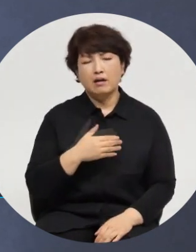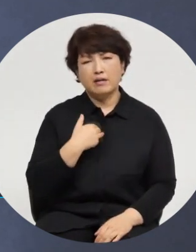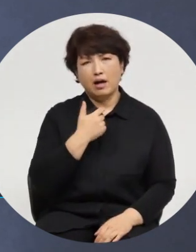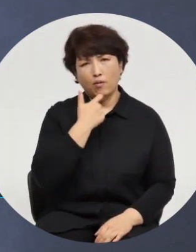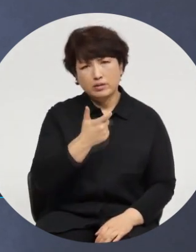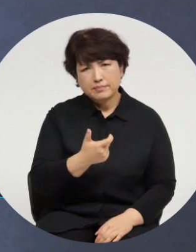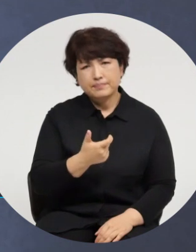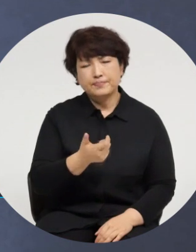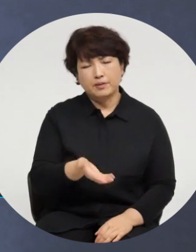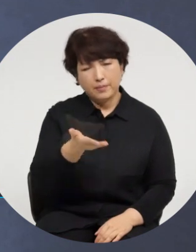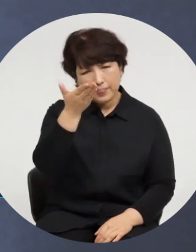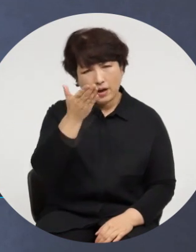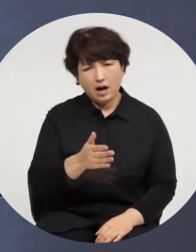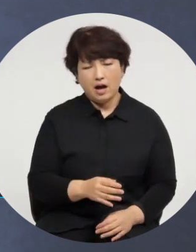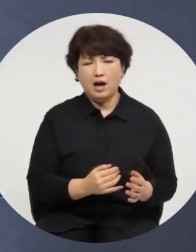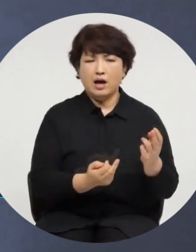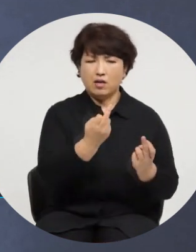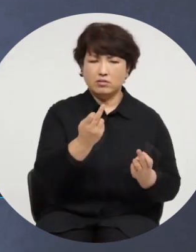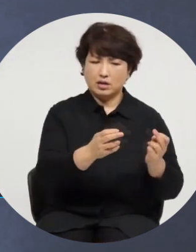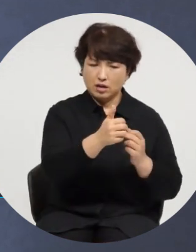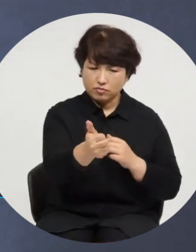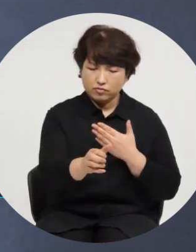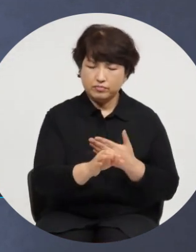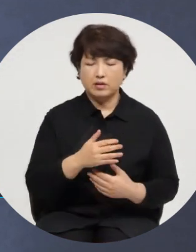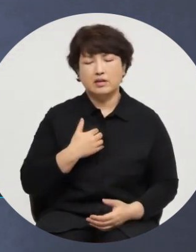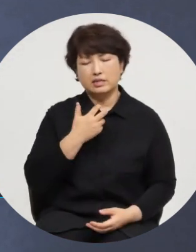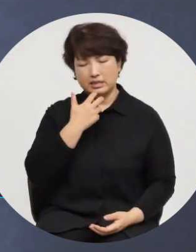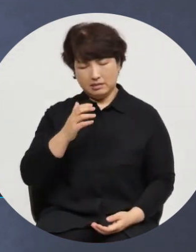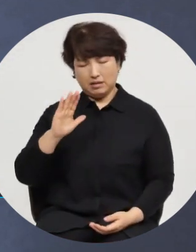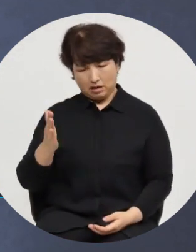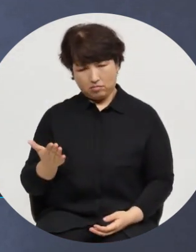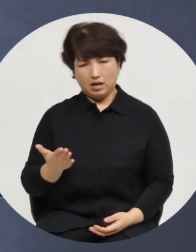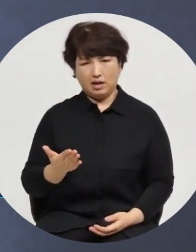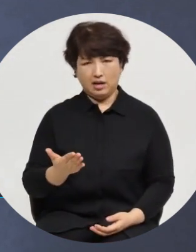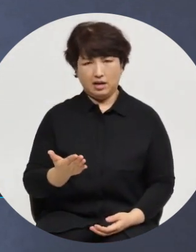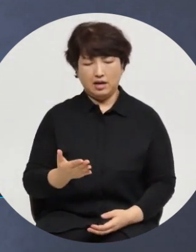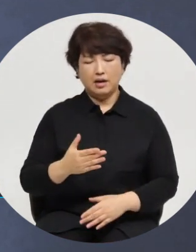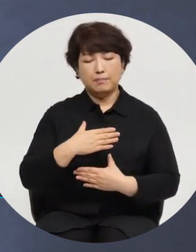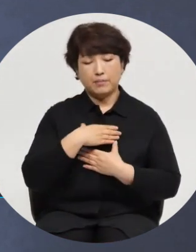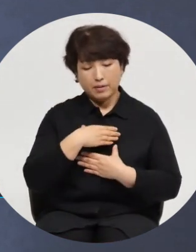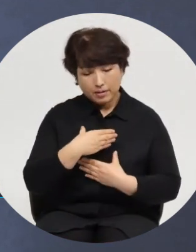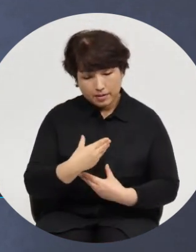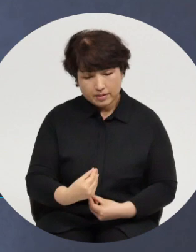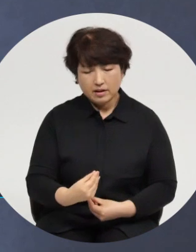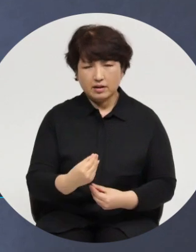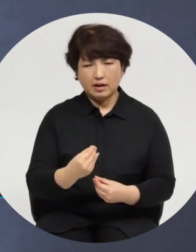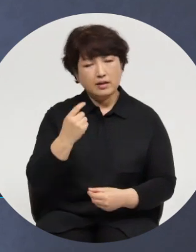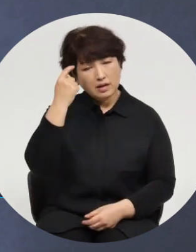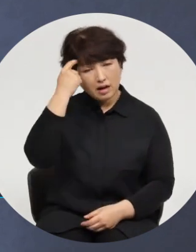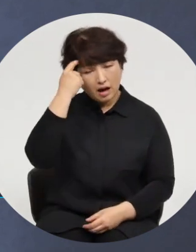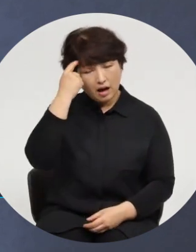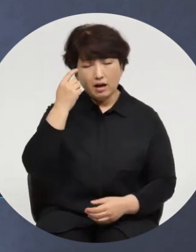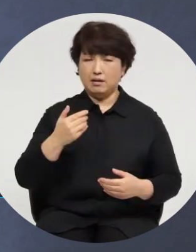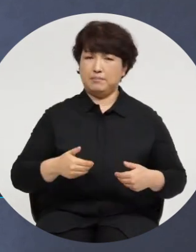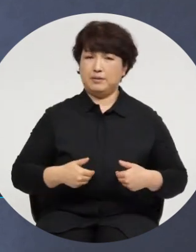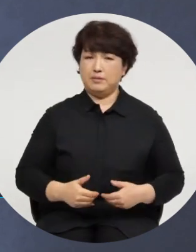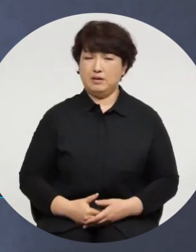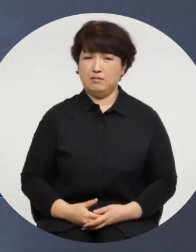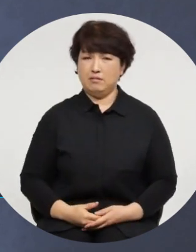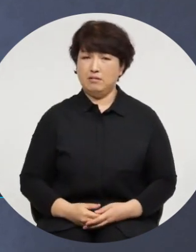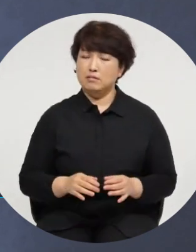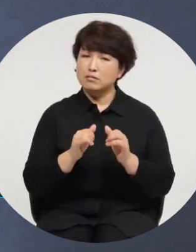구나 62 놈 없거나 형제가 정릉 후 보여 때요 이제 72 됐구나 이런 개념이 니까 그렇게